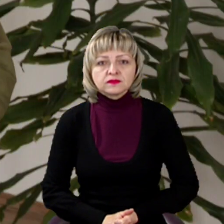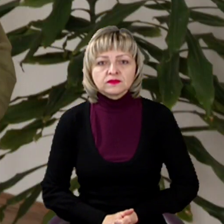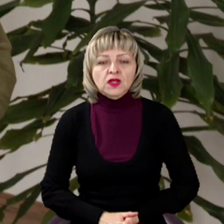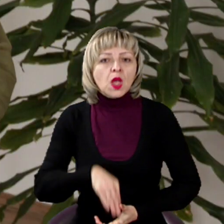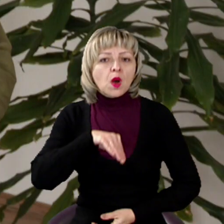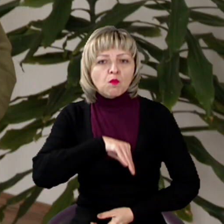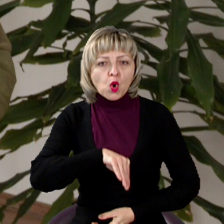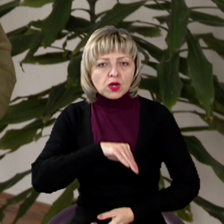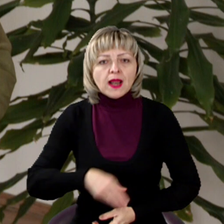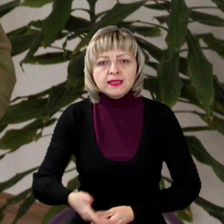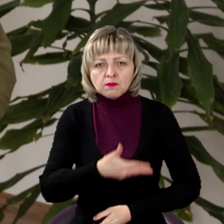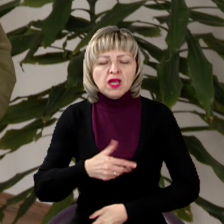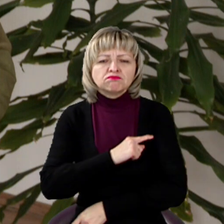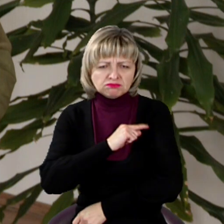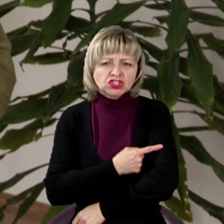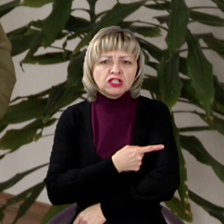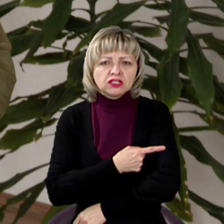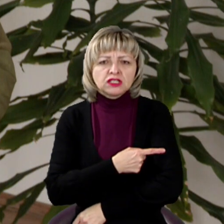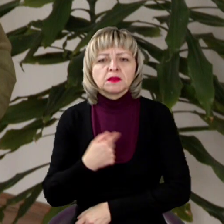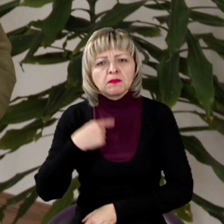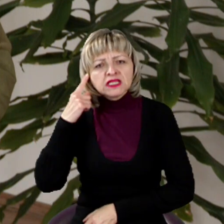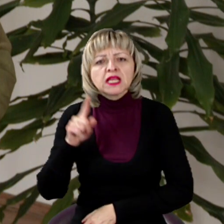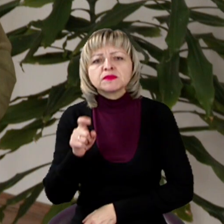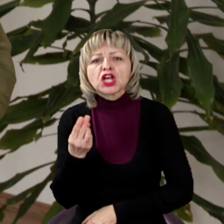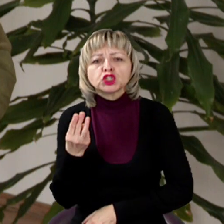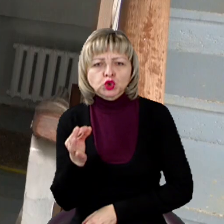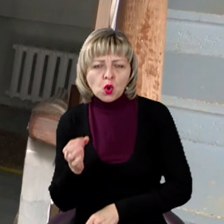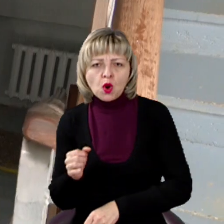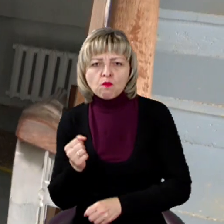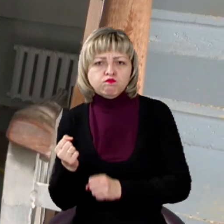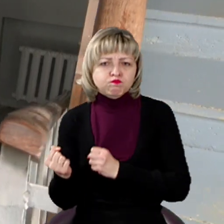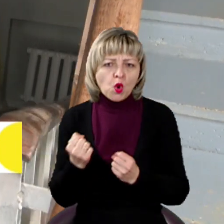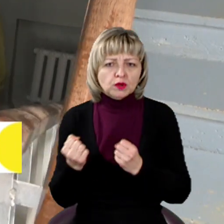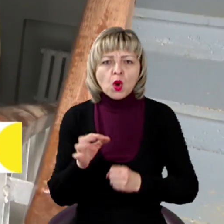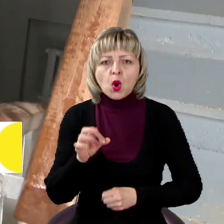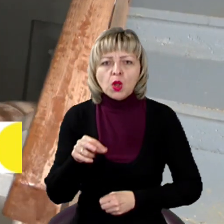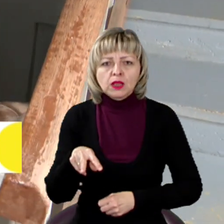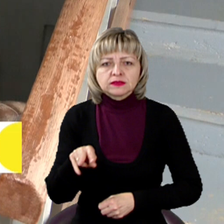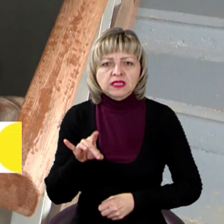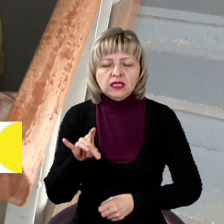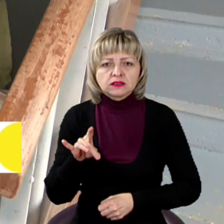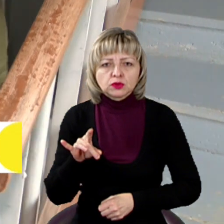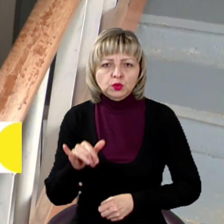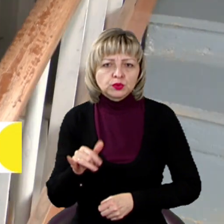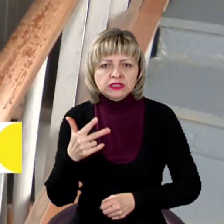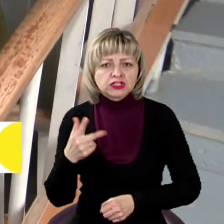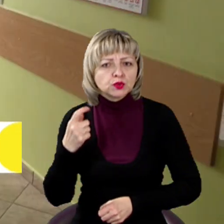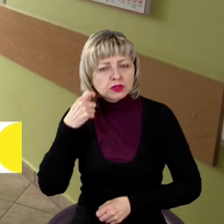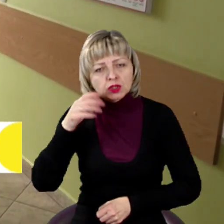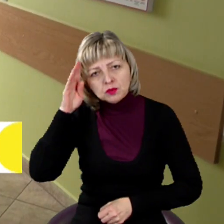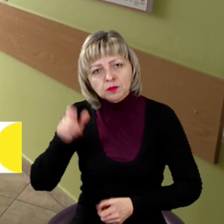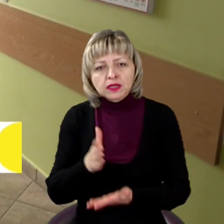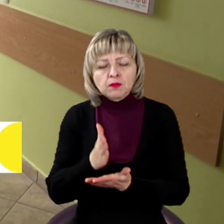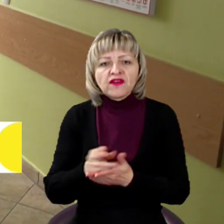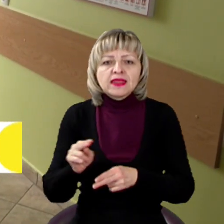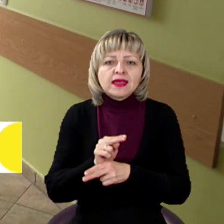Морально ми сильніші, бо ми знаємо, за що ми боремося. Олександр Остопокусковля, 31, боєць, перебуває